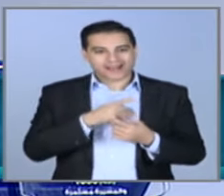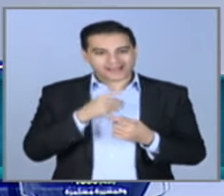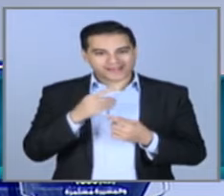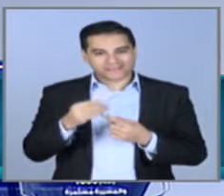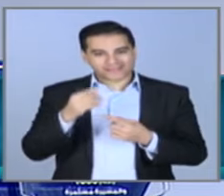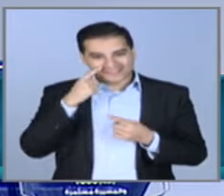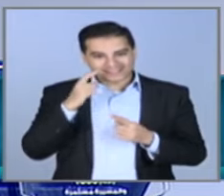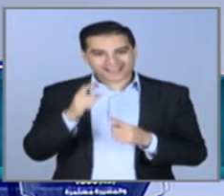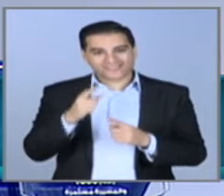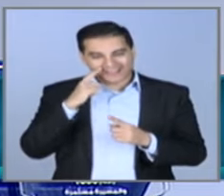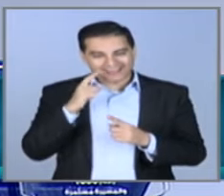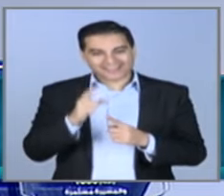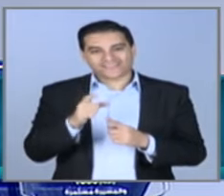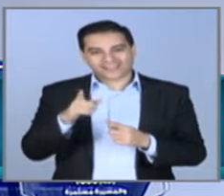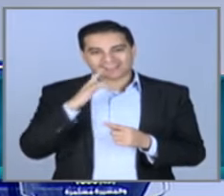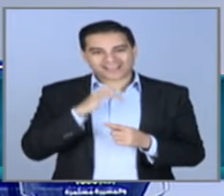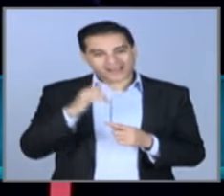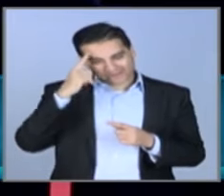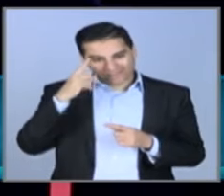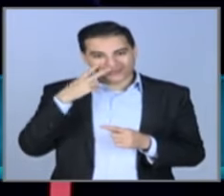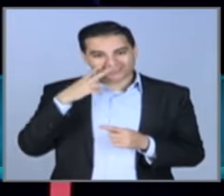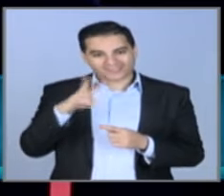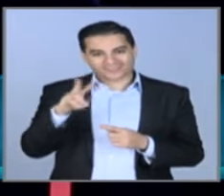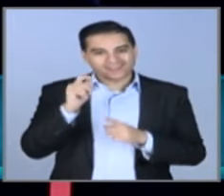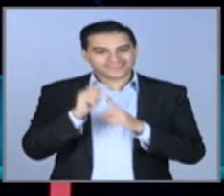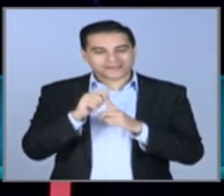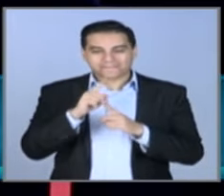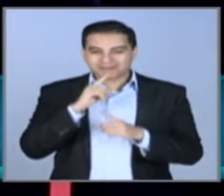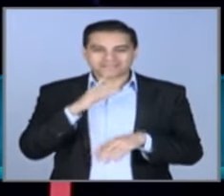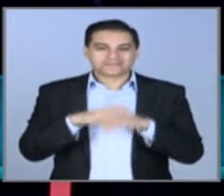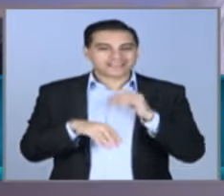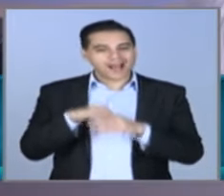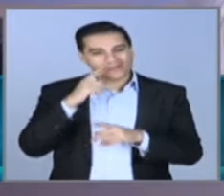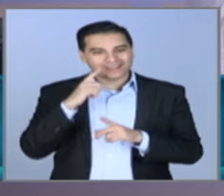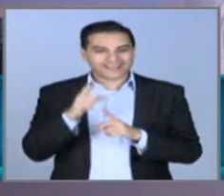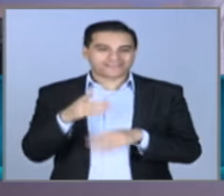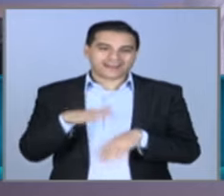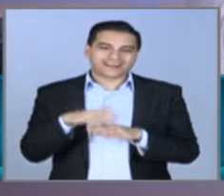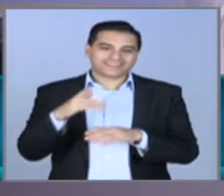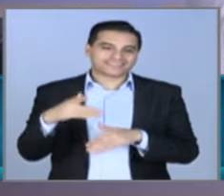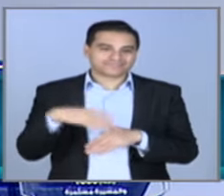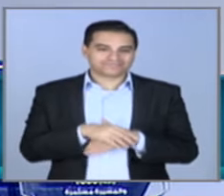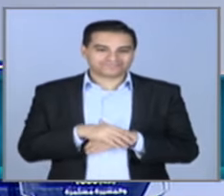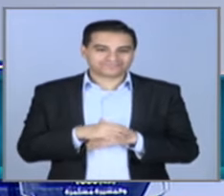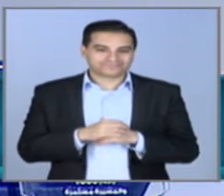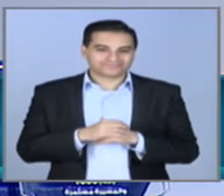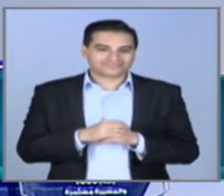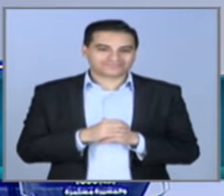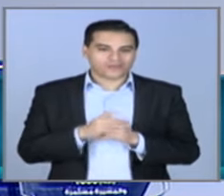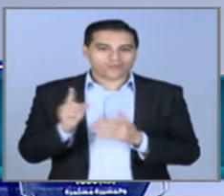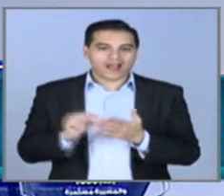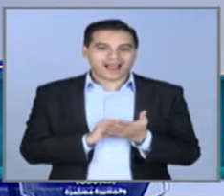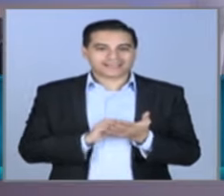تدافع عنك، تدافع مع ان هي عارفه انك غلطان غلطان، بس بتحاول تدافع عنك. الحمد لله. للاسف الشديد هو